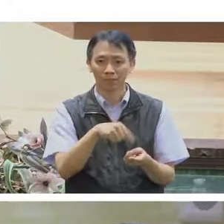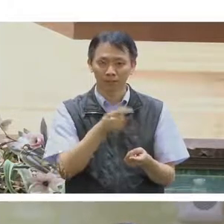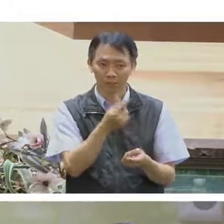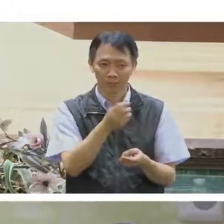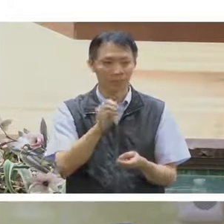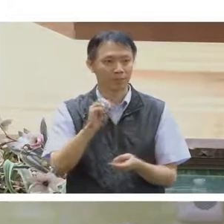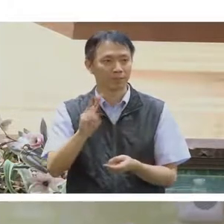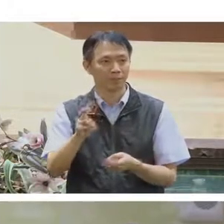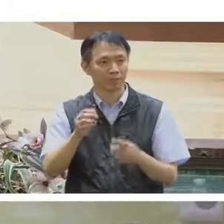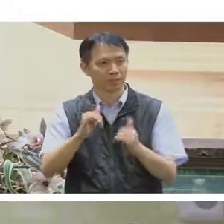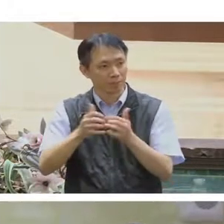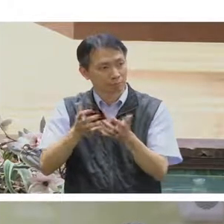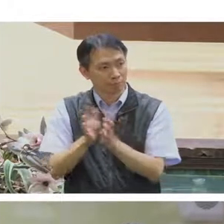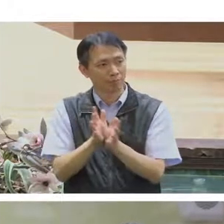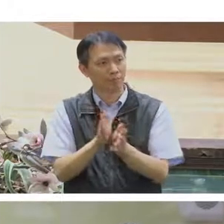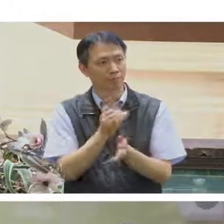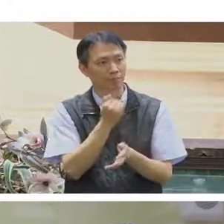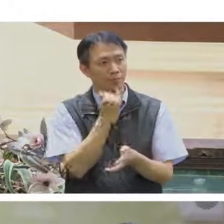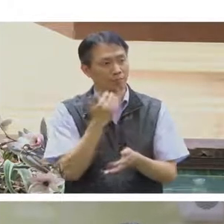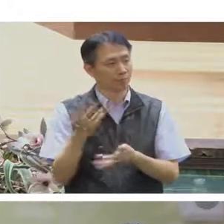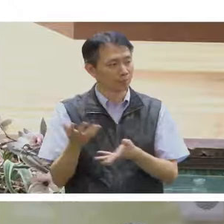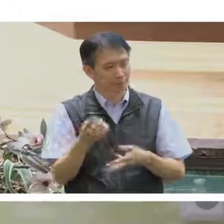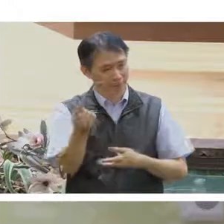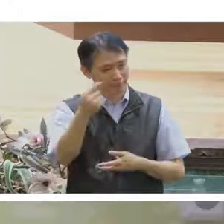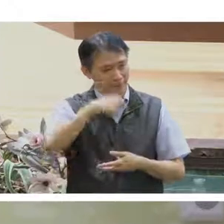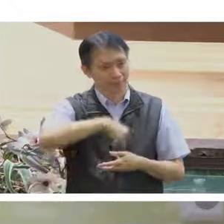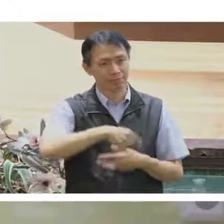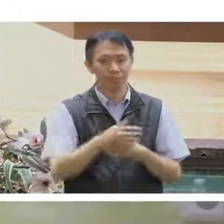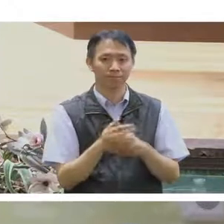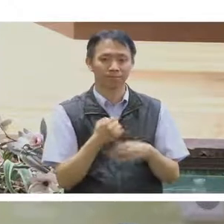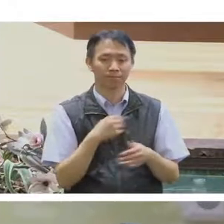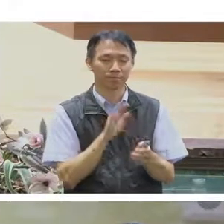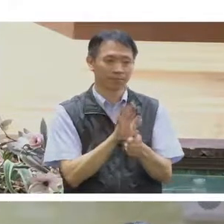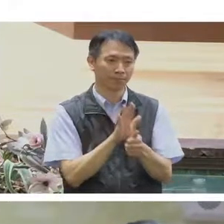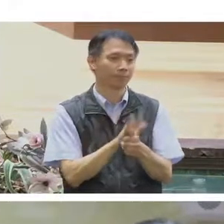他社群的人有想法，也欢迎可以留在 Slido 跟 Jason 这边参考。好。